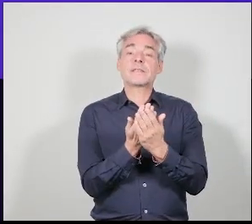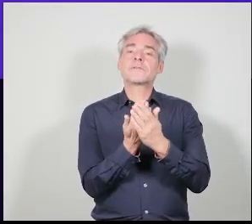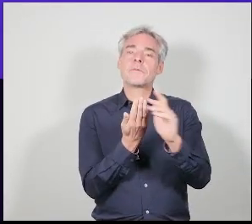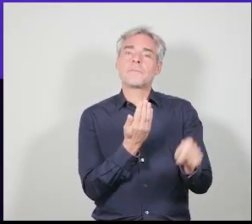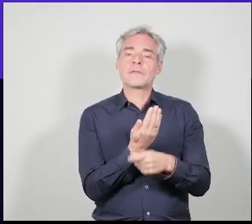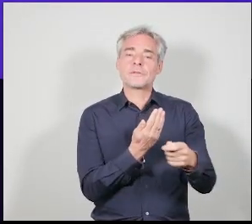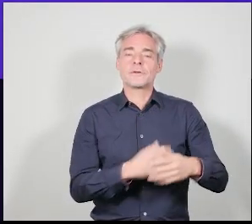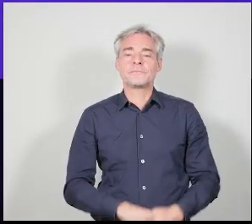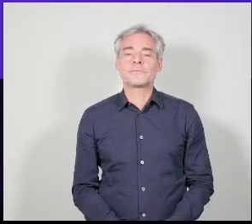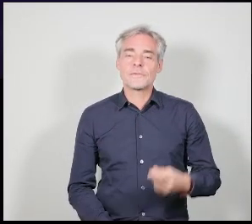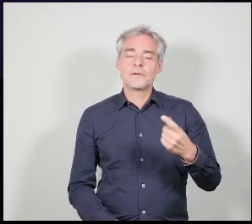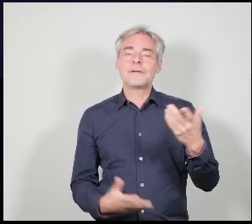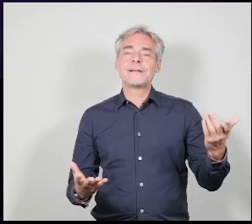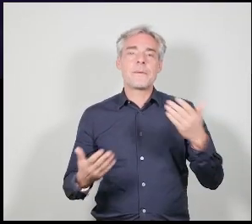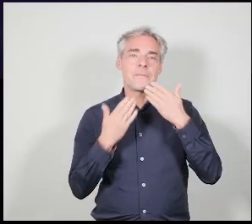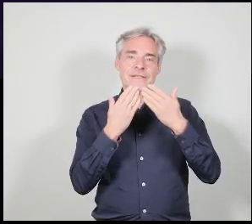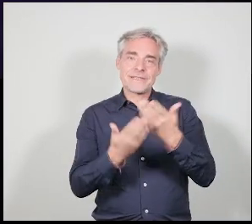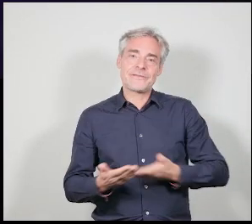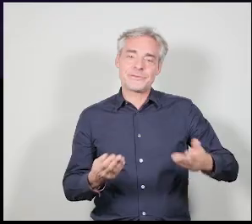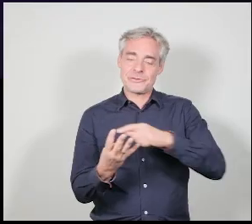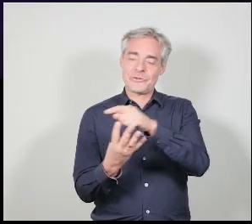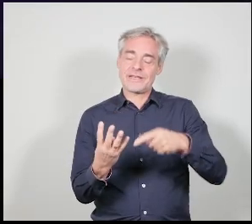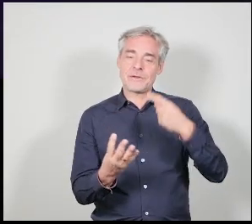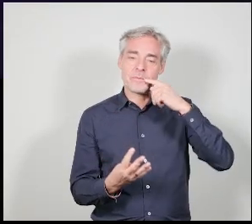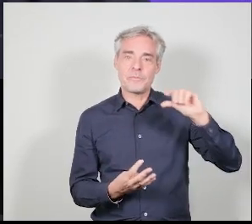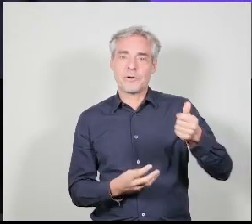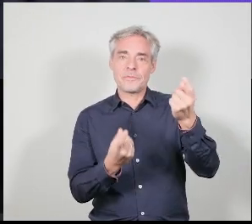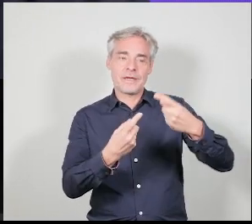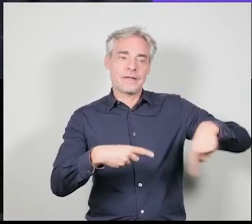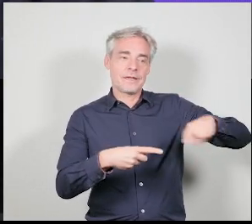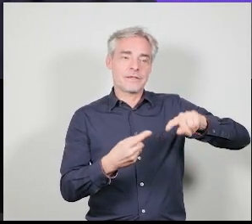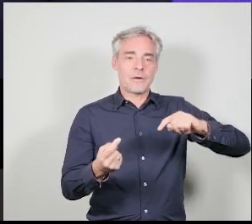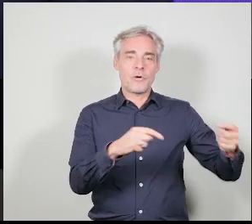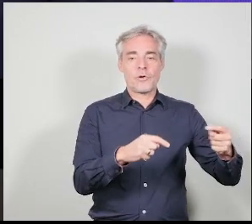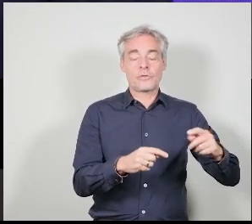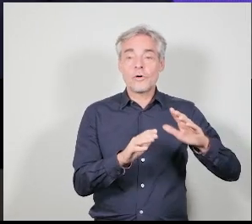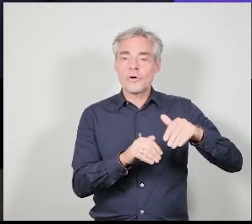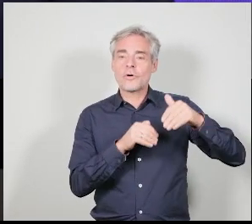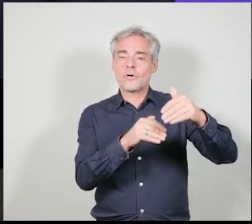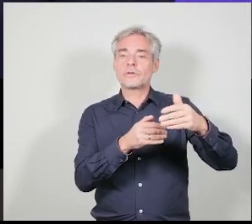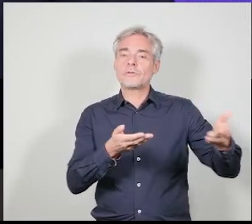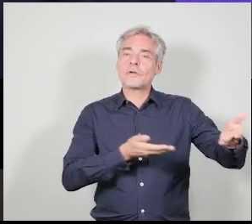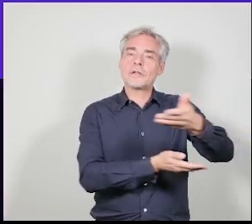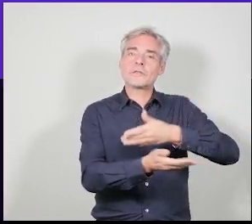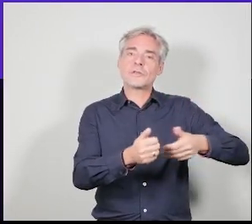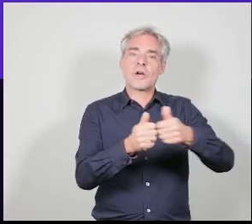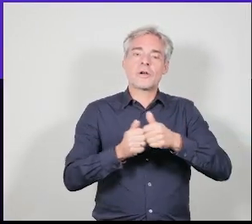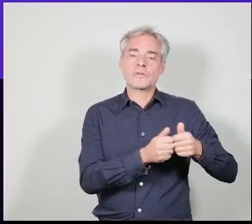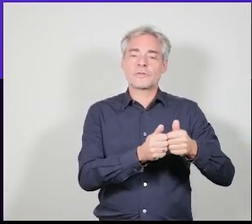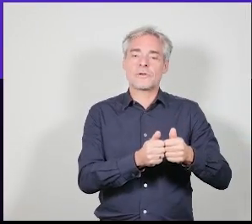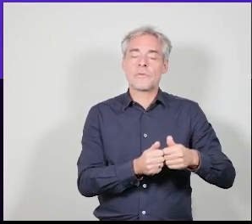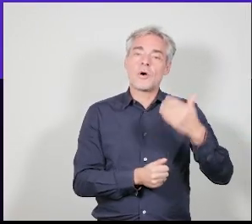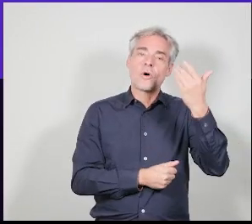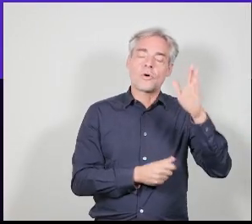pour le week-end. Merci à vous 4 pour cette première table ronde. On va continuer à échanger ensemble dans